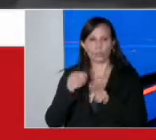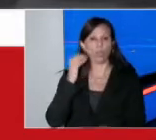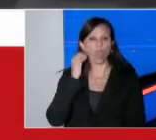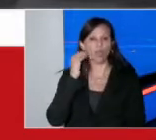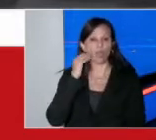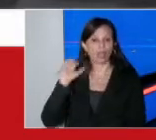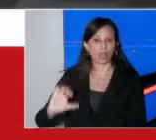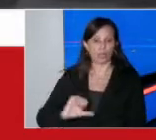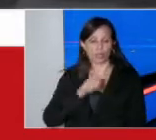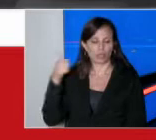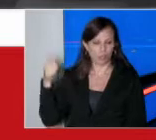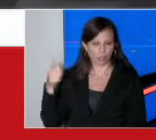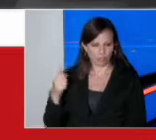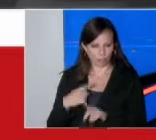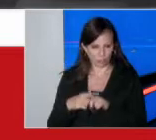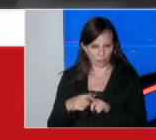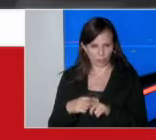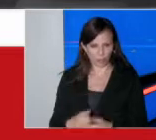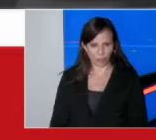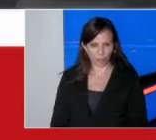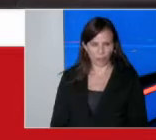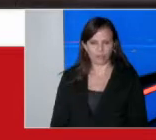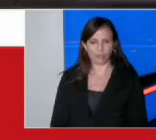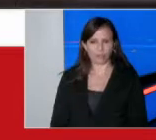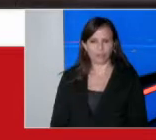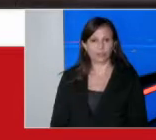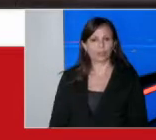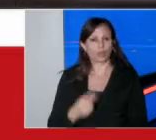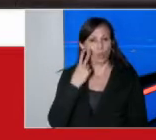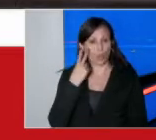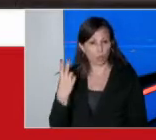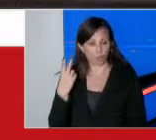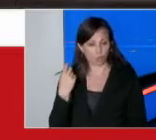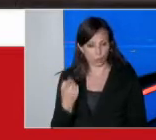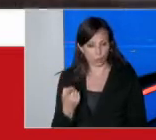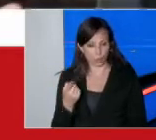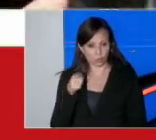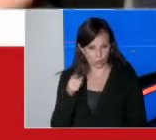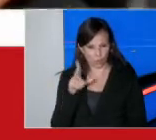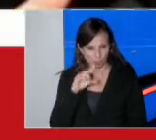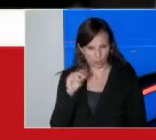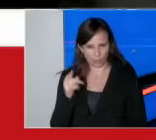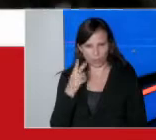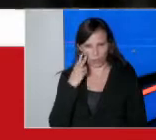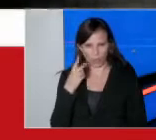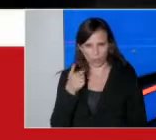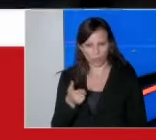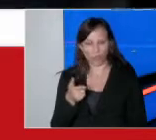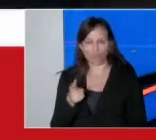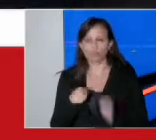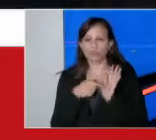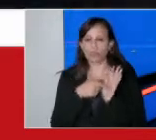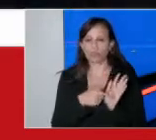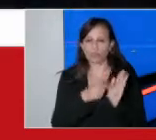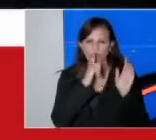פירסט, שהיה לנו אצל טראמפ. עכשיו, אנחנו רואים אותו גם בתמונות, כשאתה מדבר אל דלת זמור, מרים